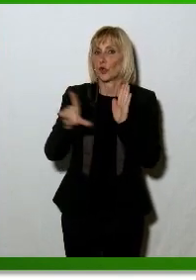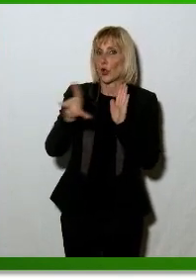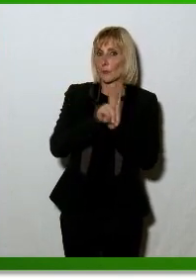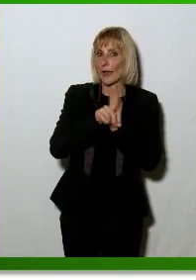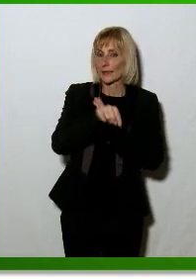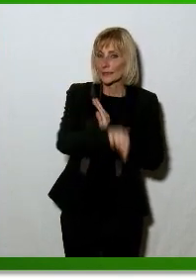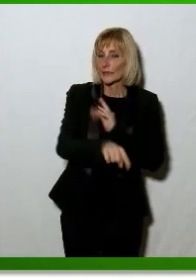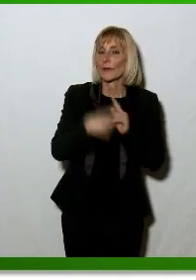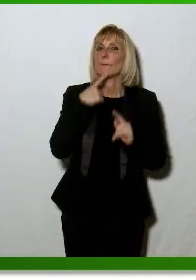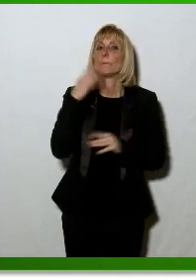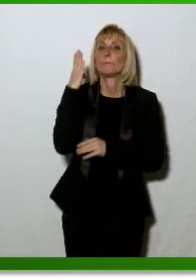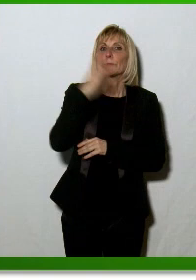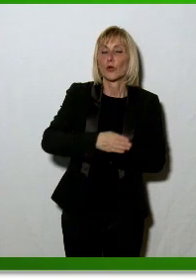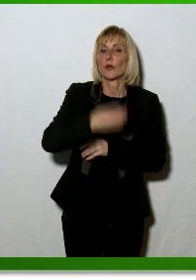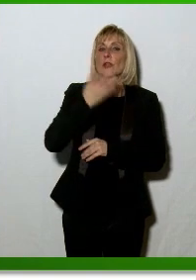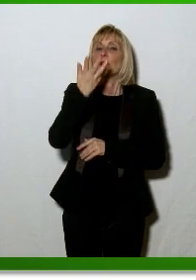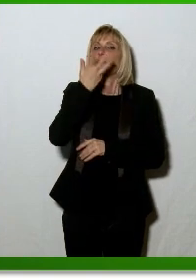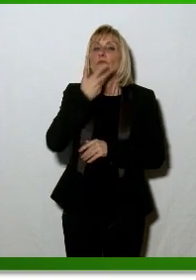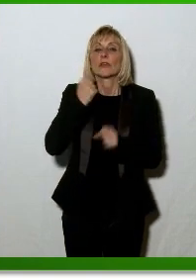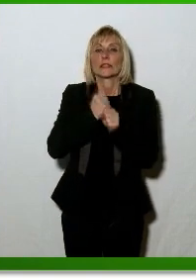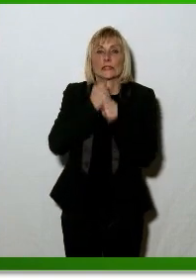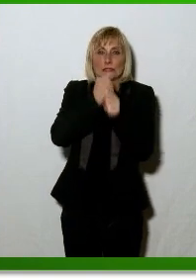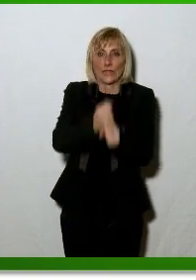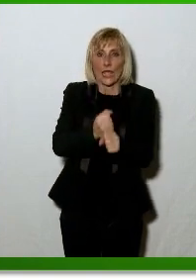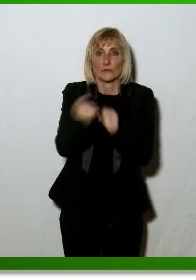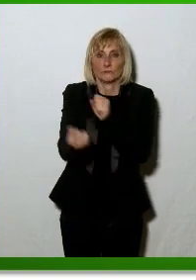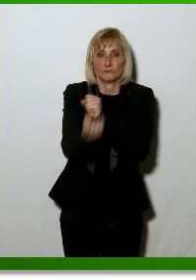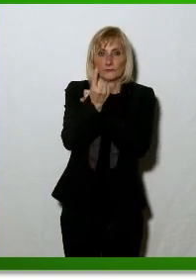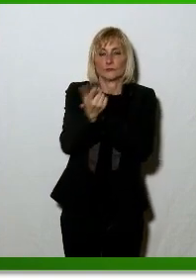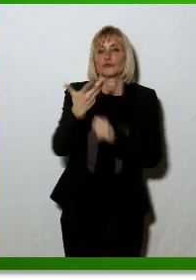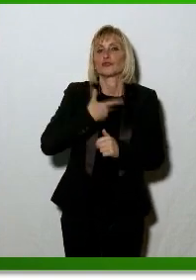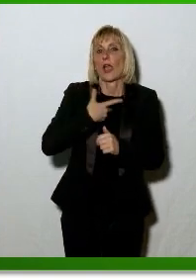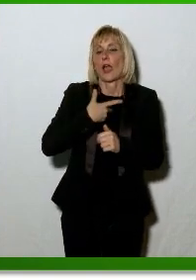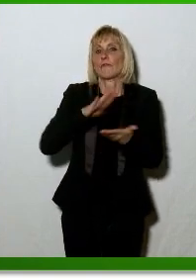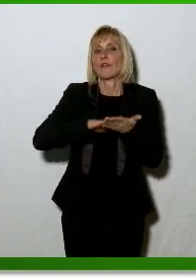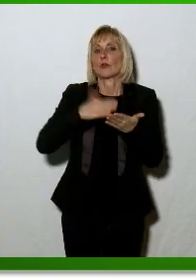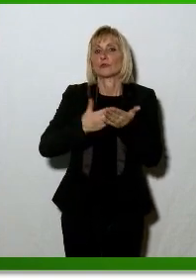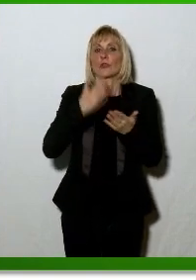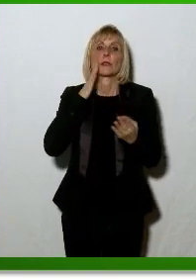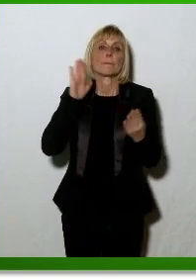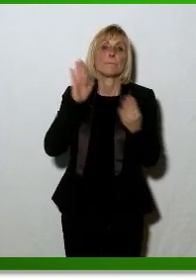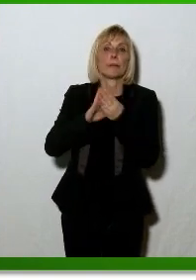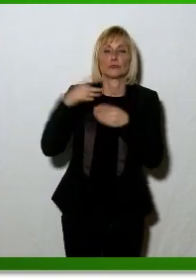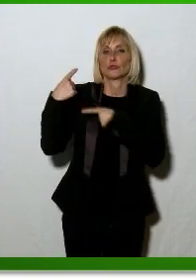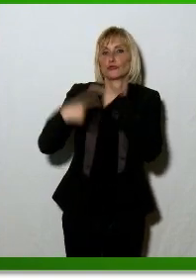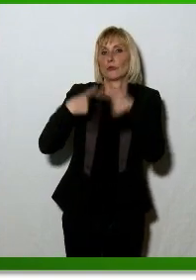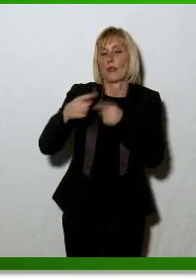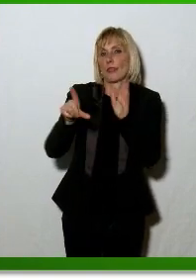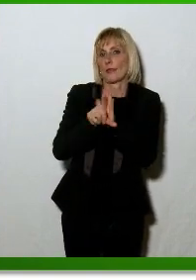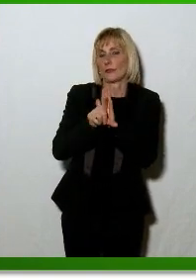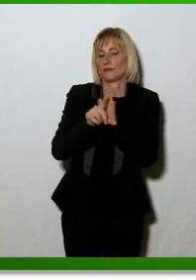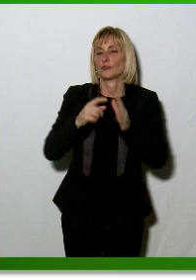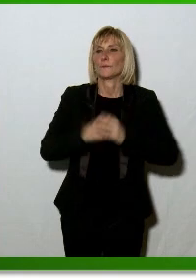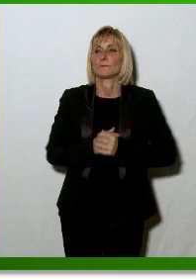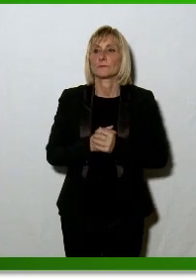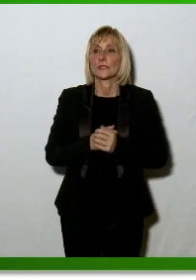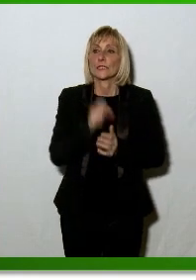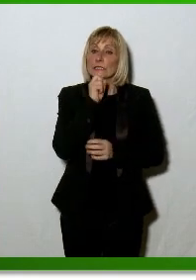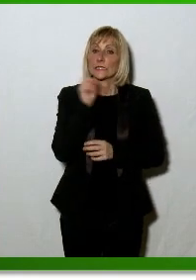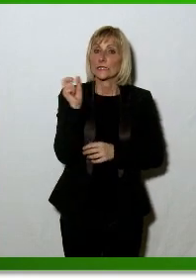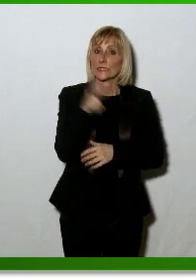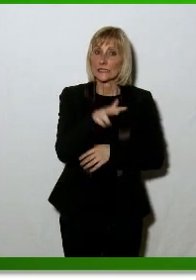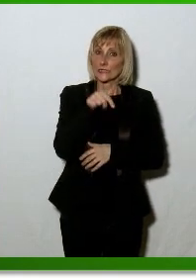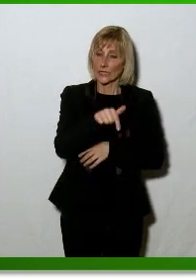vari provvedimenti per i quali si richiede delega spicca appunto la valutazione di impatto generazionale delle leggi è un segnale